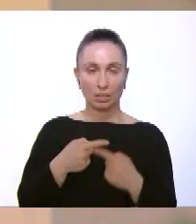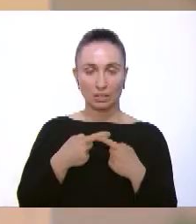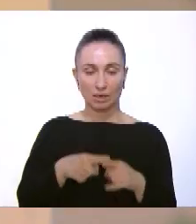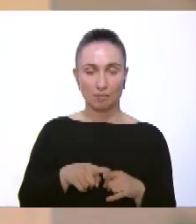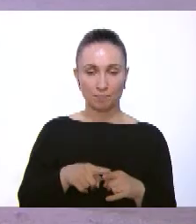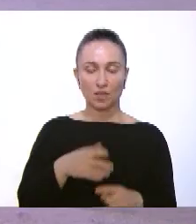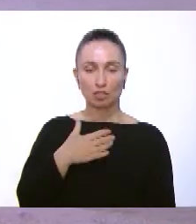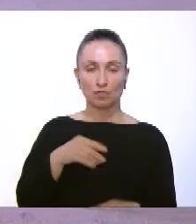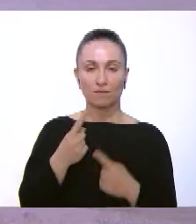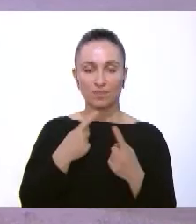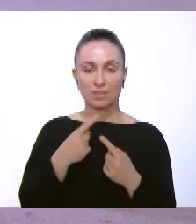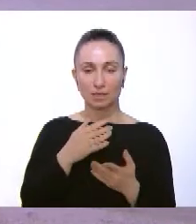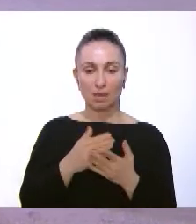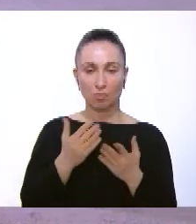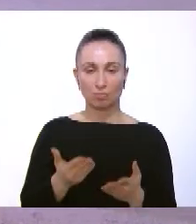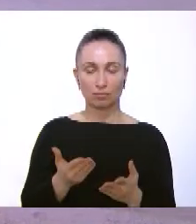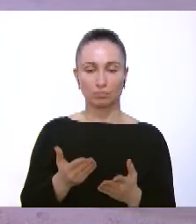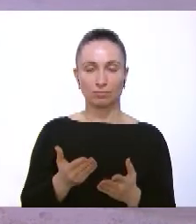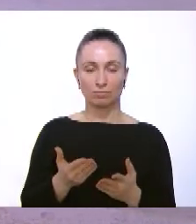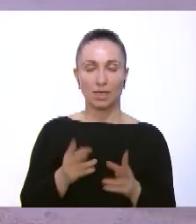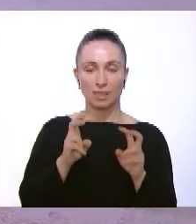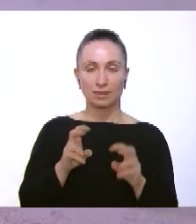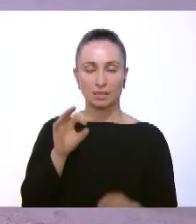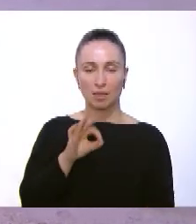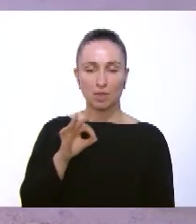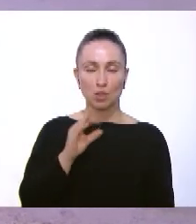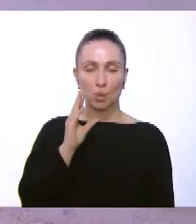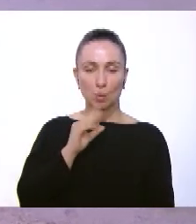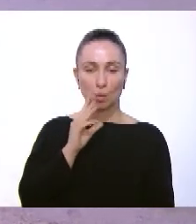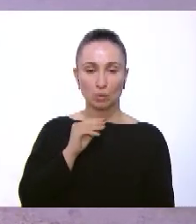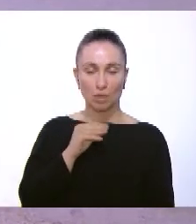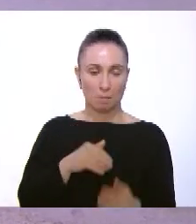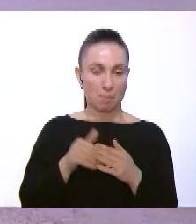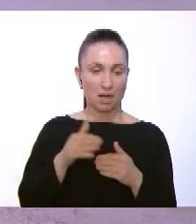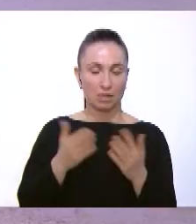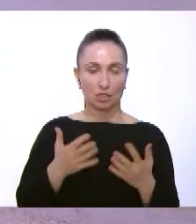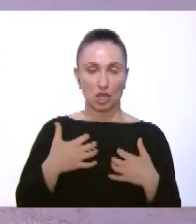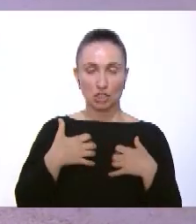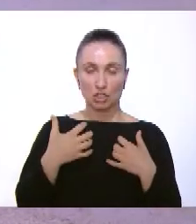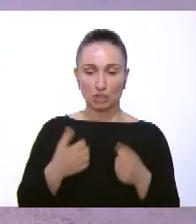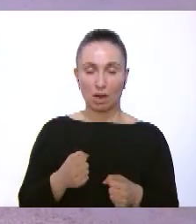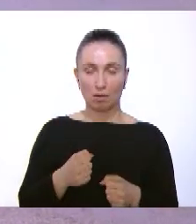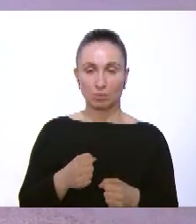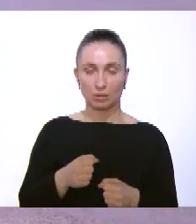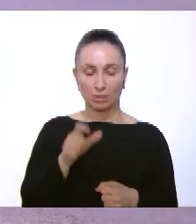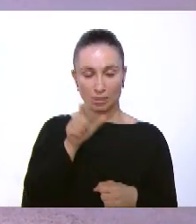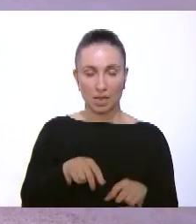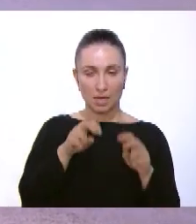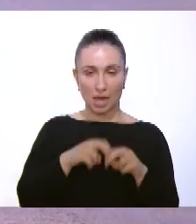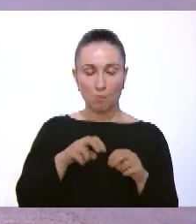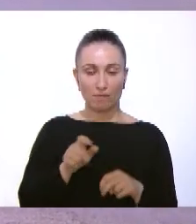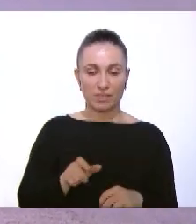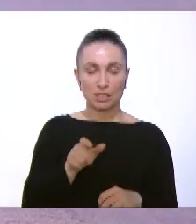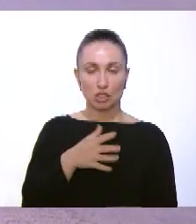ტექნოლოგიები. ჩვენ საუბრობთ თემაზე, როდესაც პრაქტიკულად ჯანმრთელი პოპულაციის გამოკვლევის გზით ჩვენ